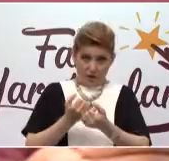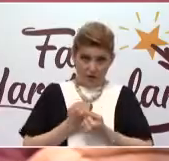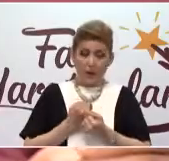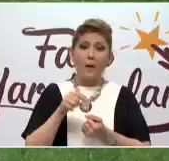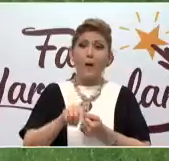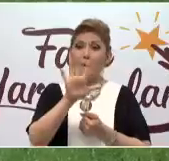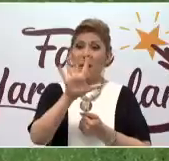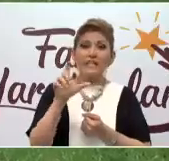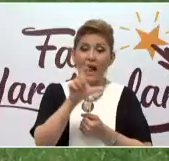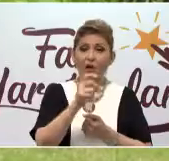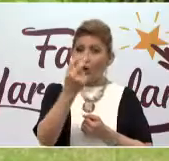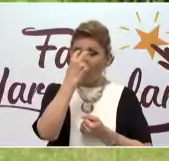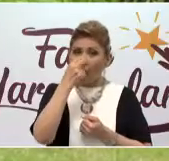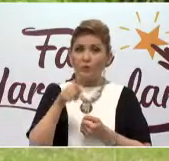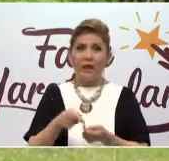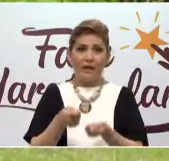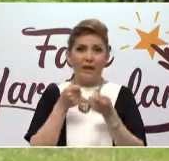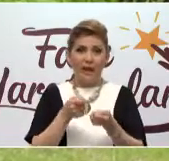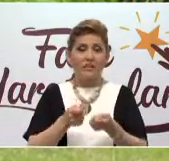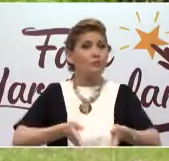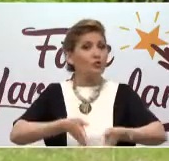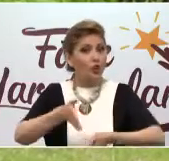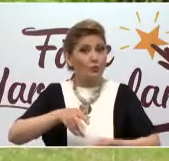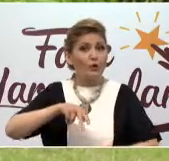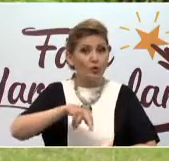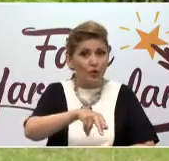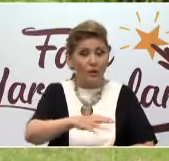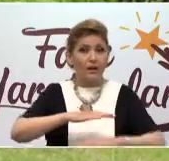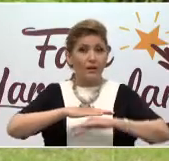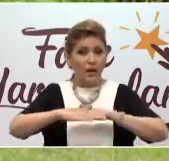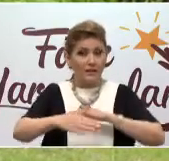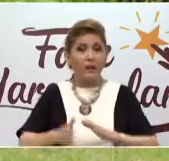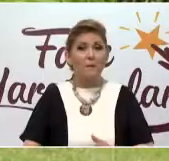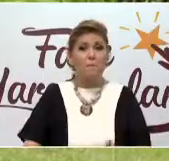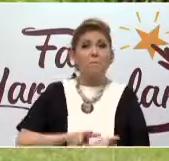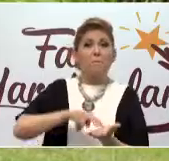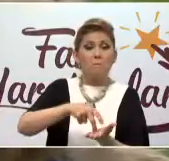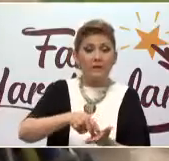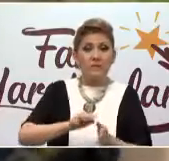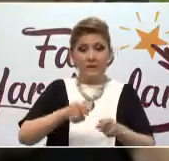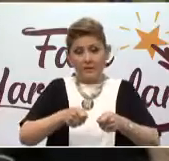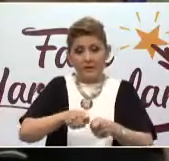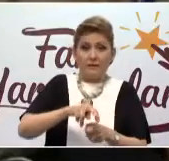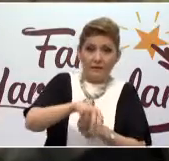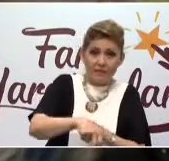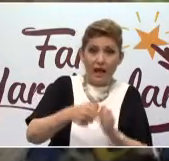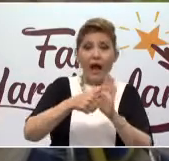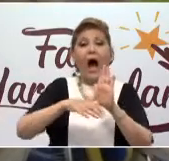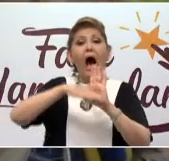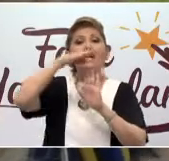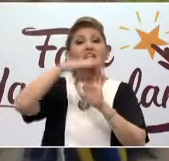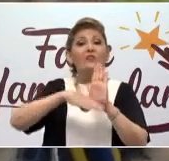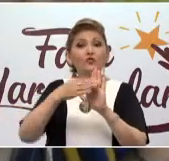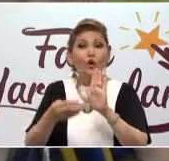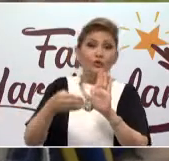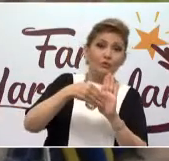5 aylığına görme engelli eğitimi, sokakta yürüme, kaldırımda durma, basamaklardan indirme, asansöre yönlendirme